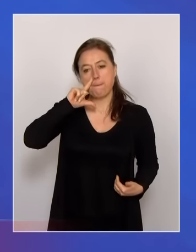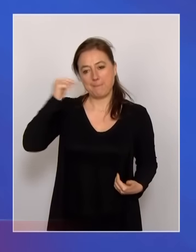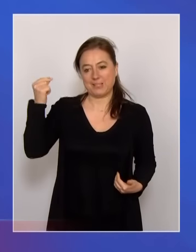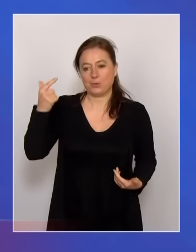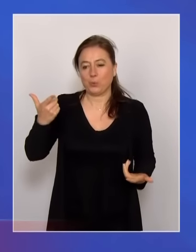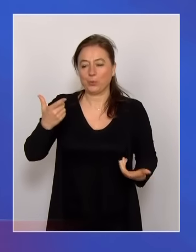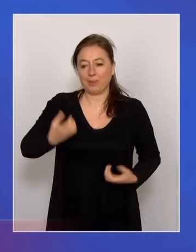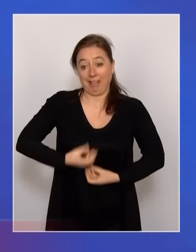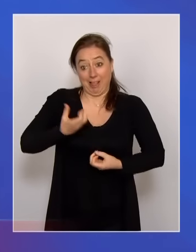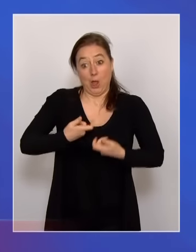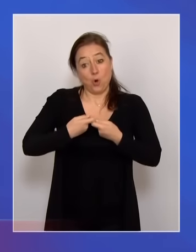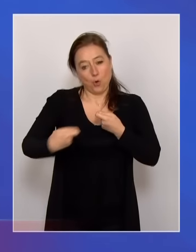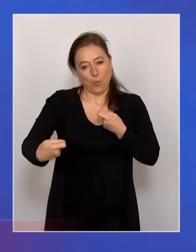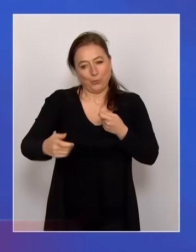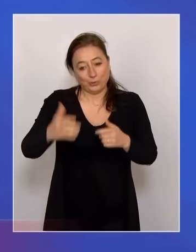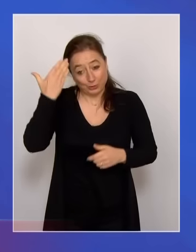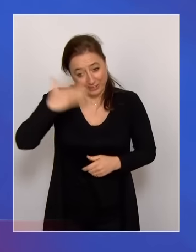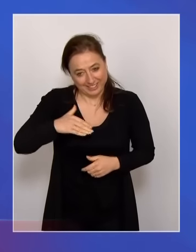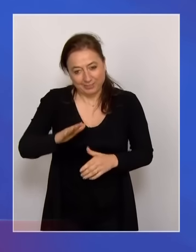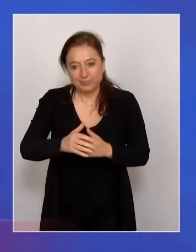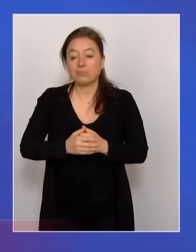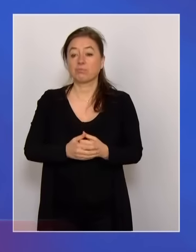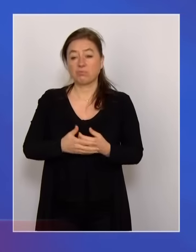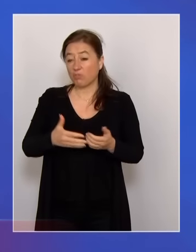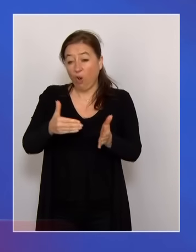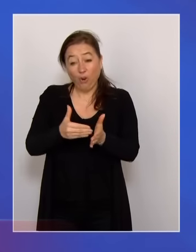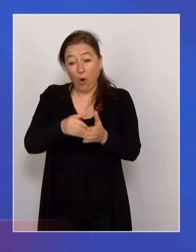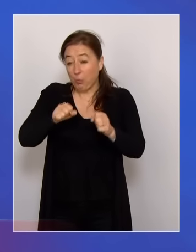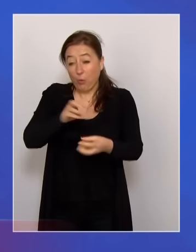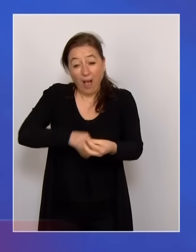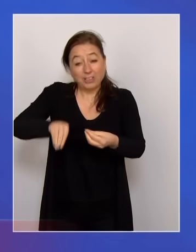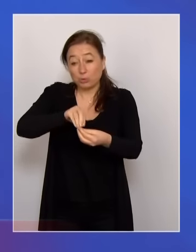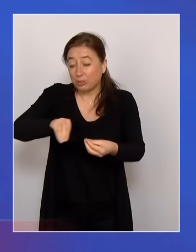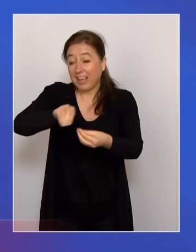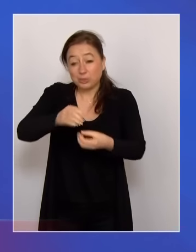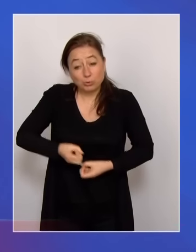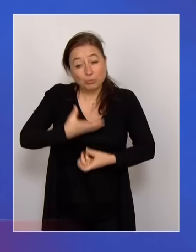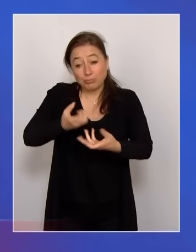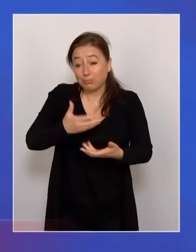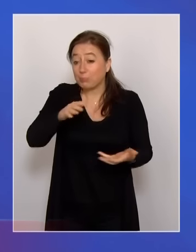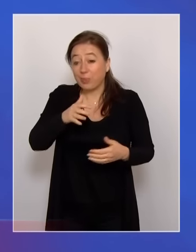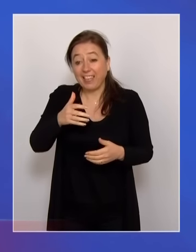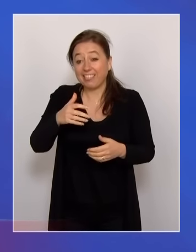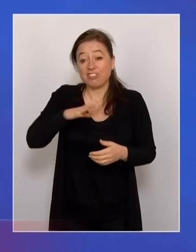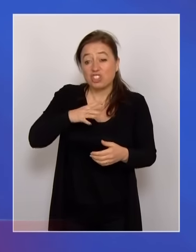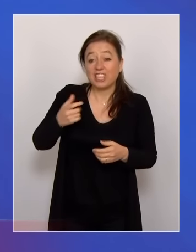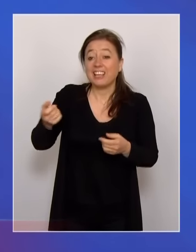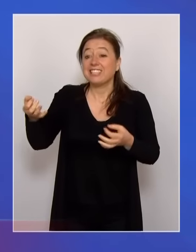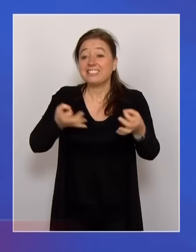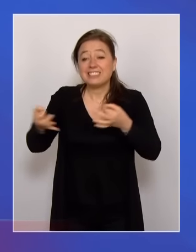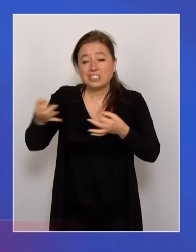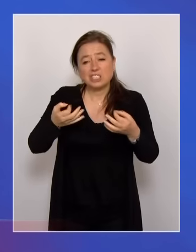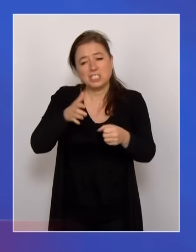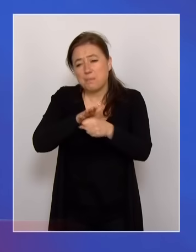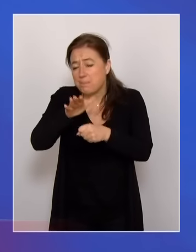mais il y aurait encore tant de choses à dire et je sais très bien qu'à l'issue de ce propos d'aucuns me reprocheront de ne pas assez avoir parlé du continent